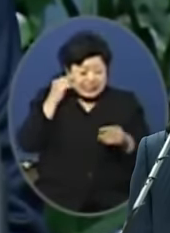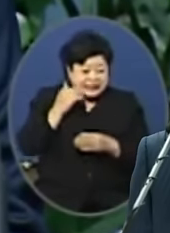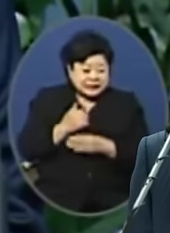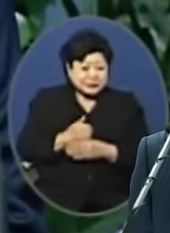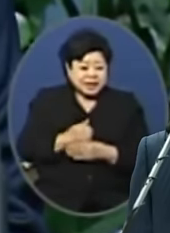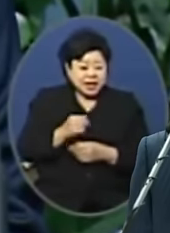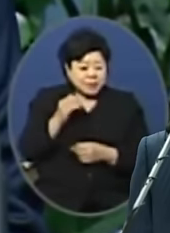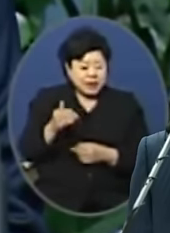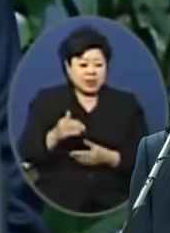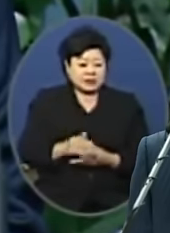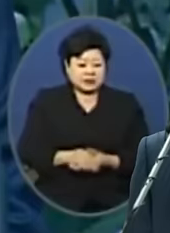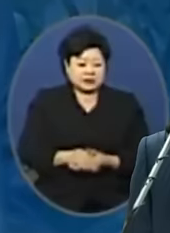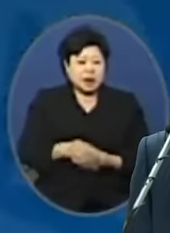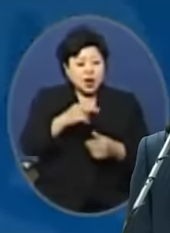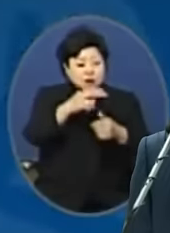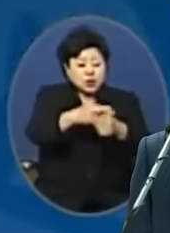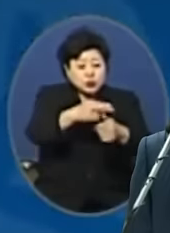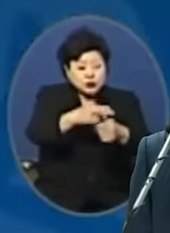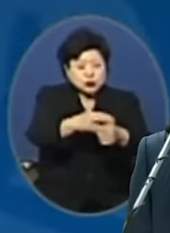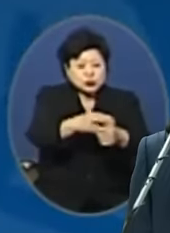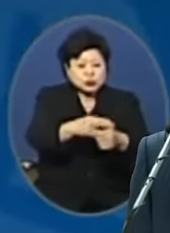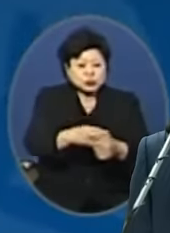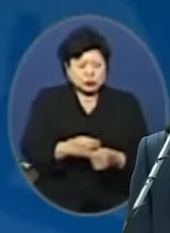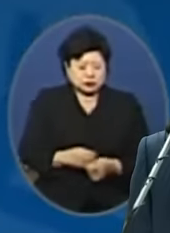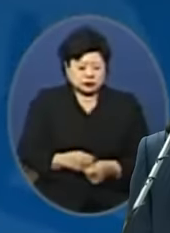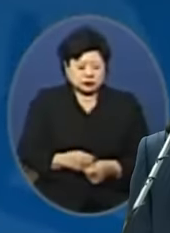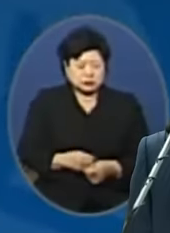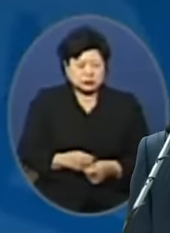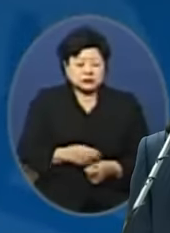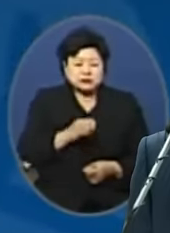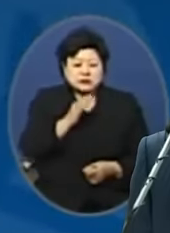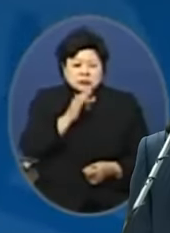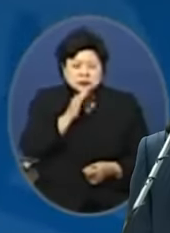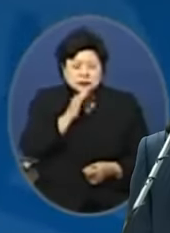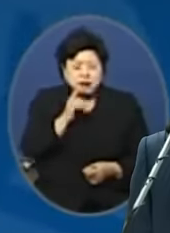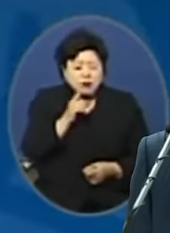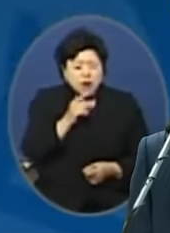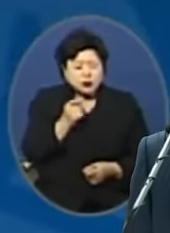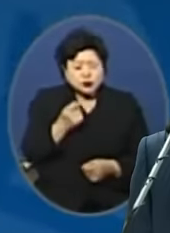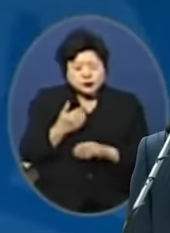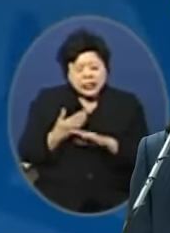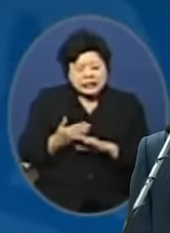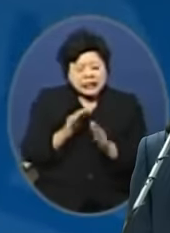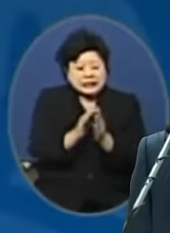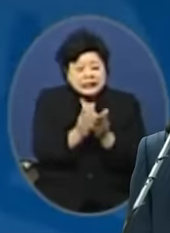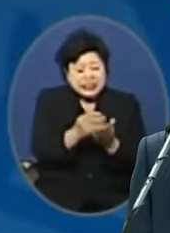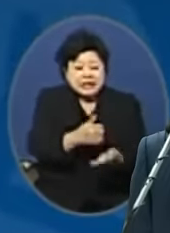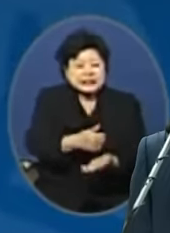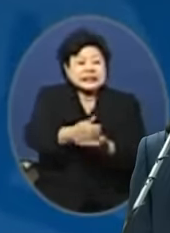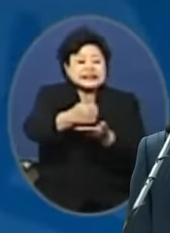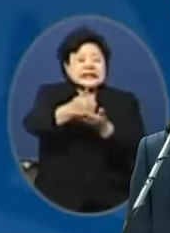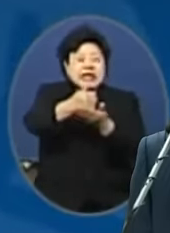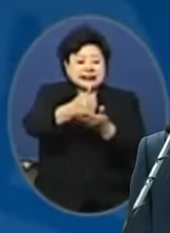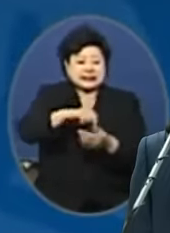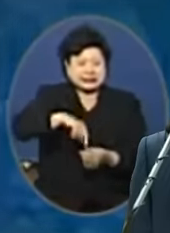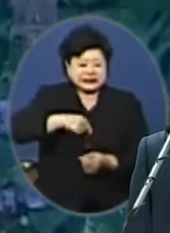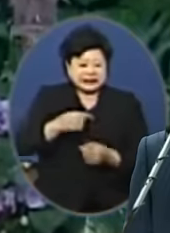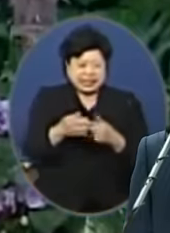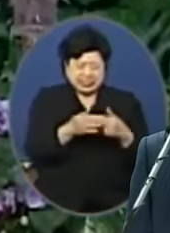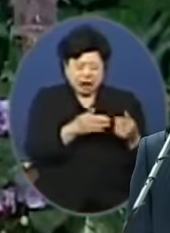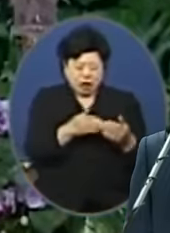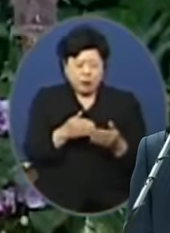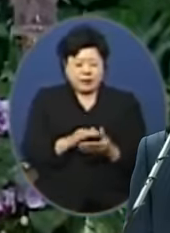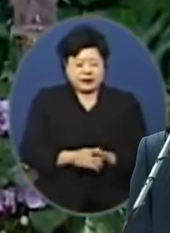로버트 스탠버그 교수는 끌리는 사람은 1%가 다르다는 책에서 칭찬에 관한 자신의 경험을